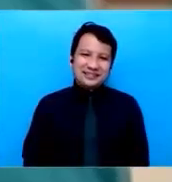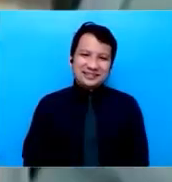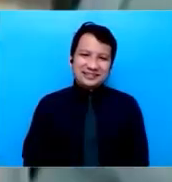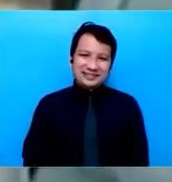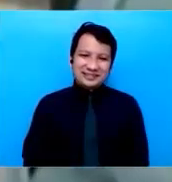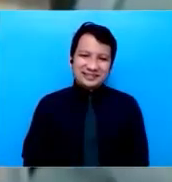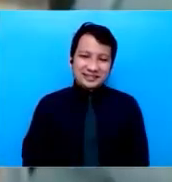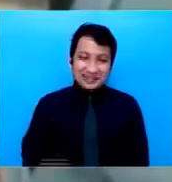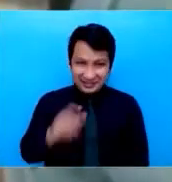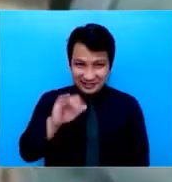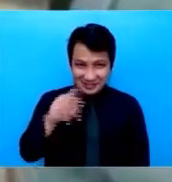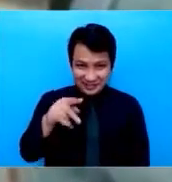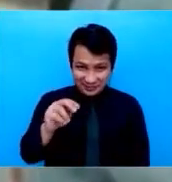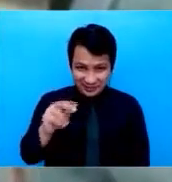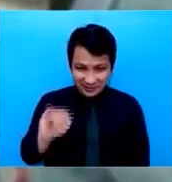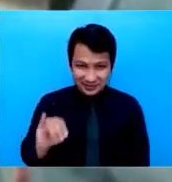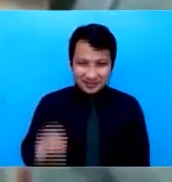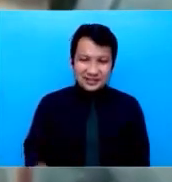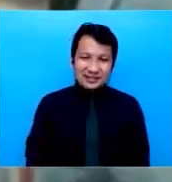Stephanie.